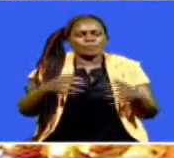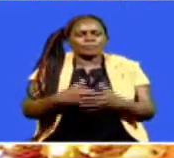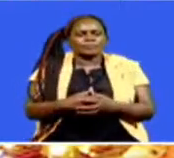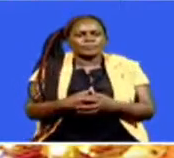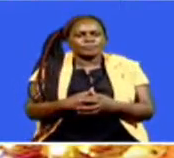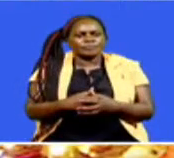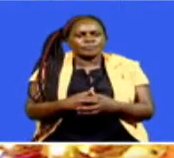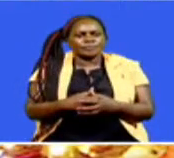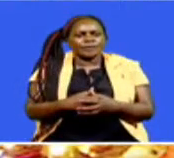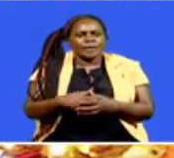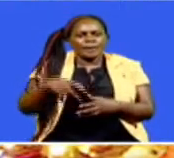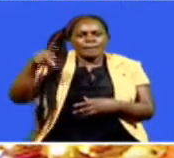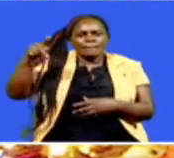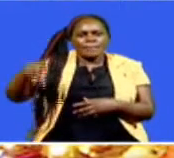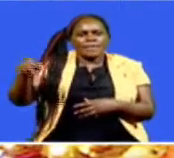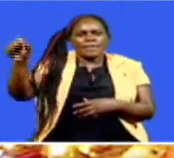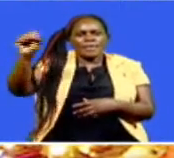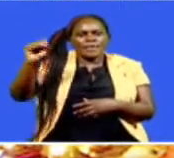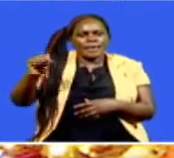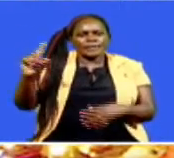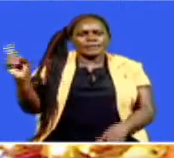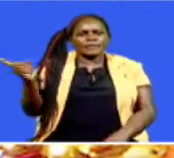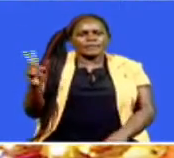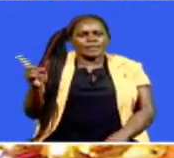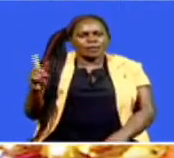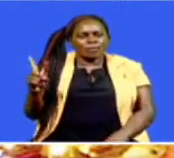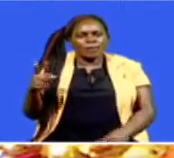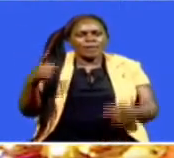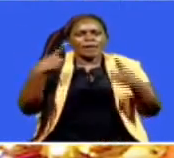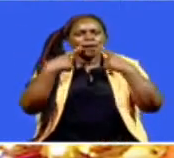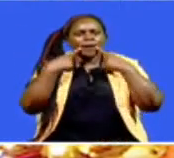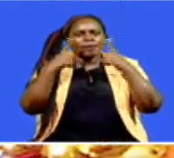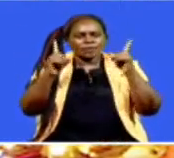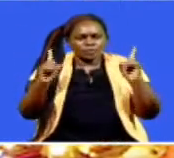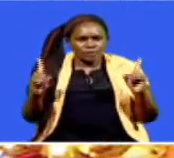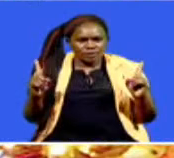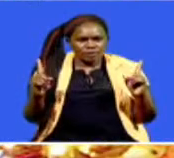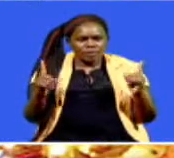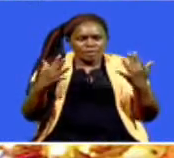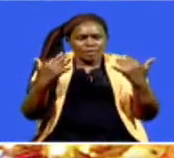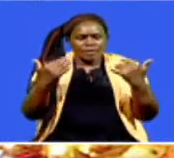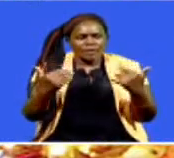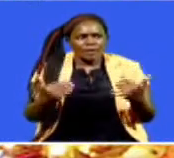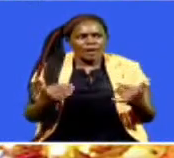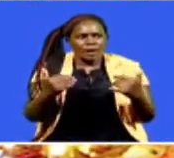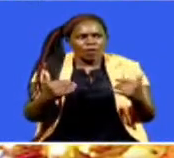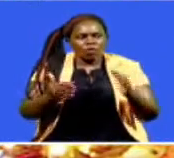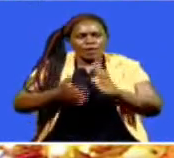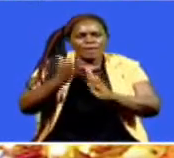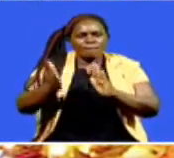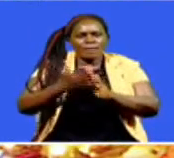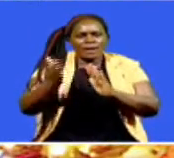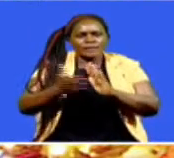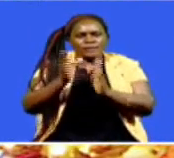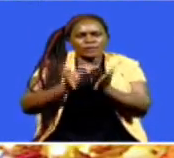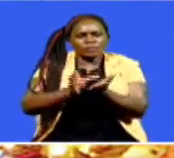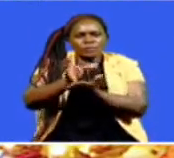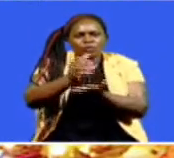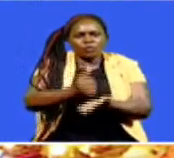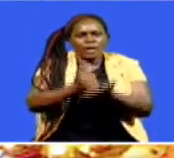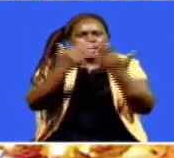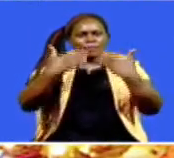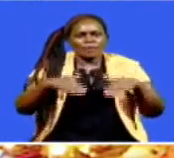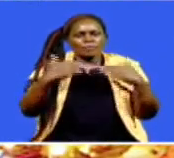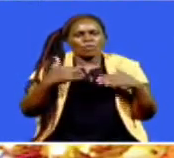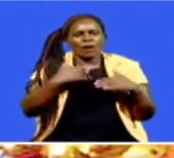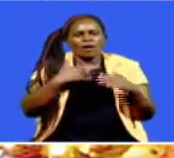Nino. Katibu wa kaunti ya Nairobi Patrick Anola ametangaza kuwa tayari nambari za dharura zimetolewa kusaidia watakaokuwa